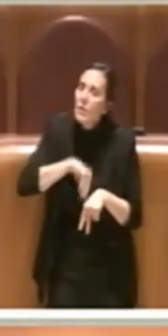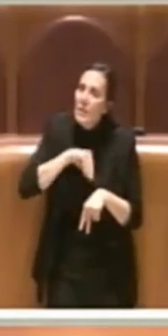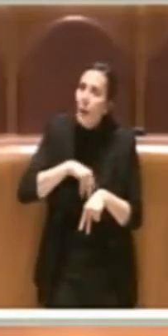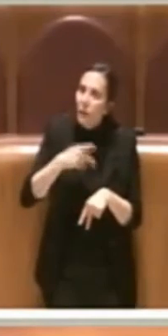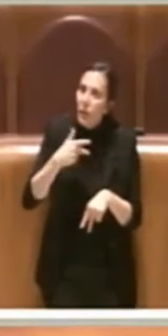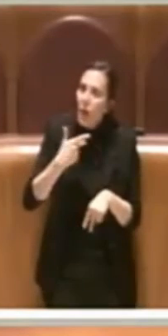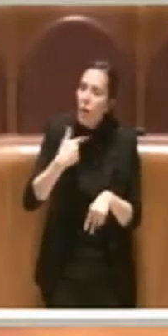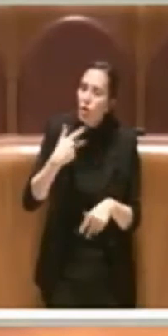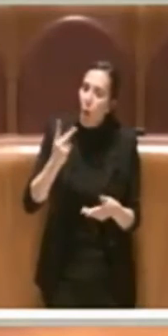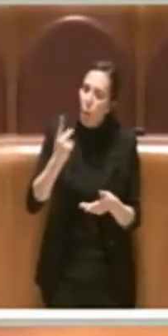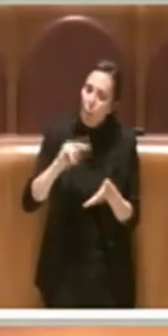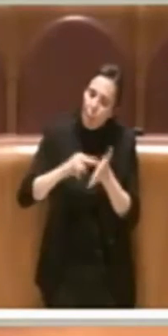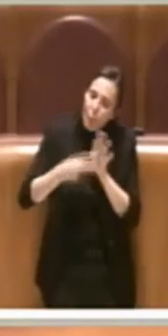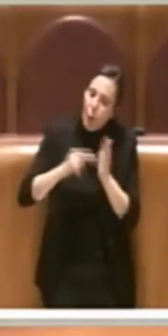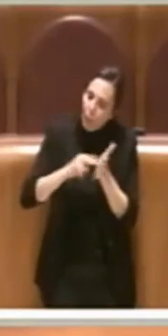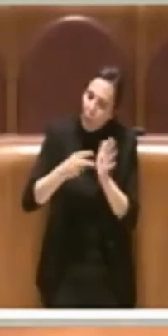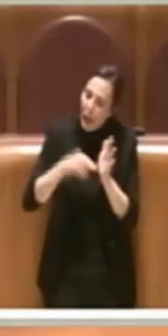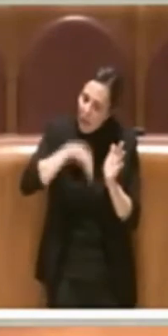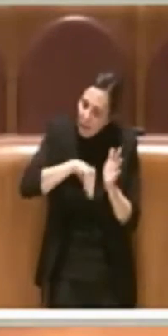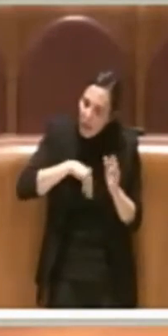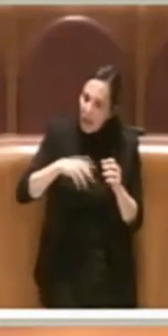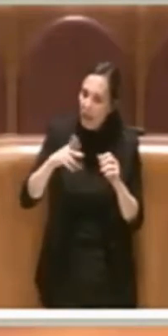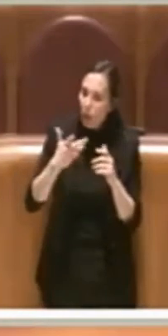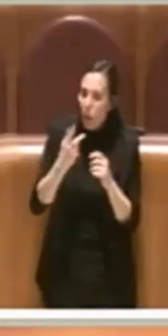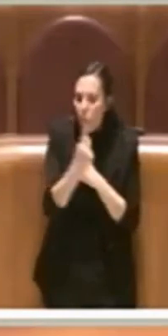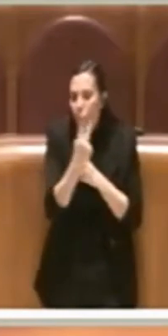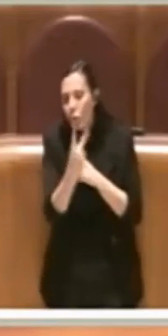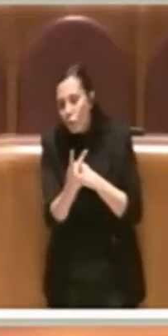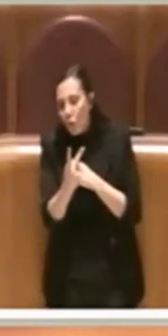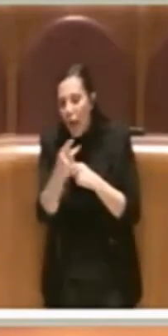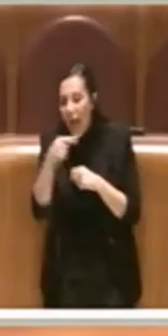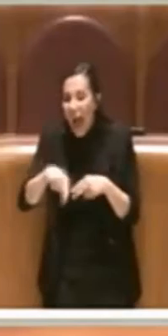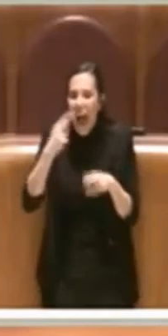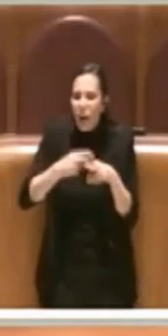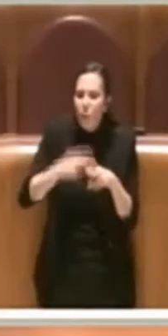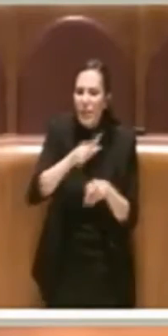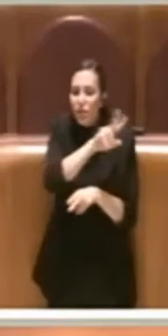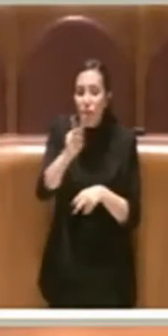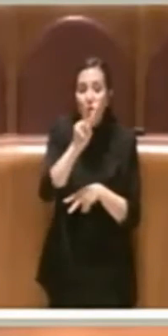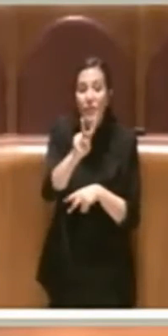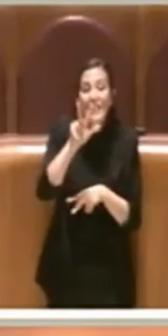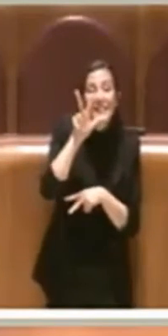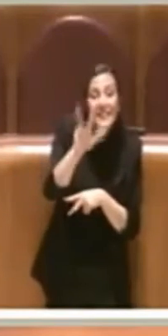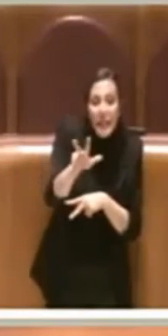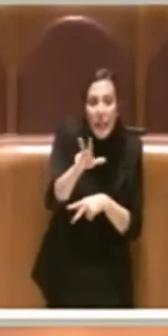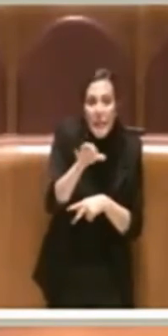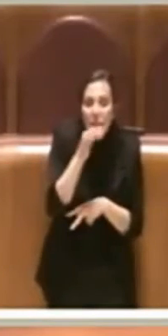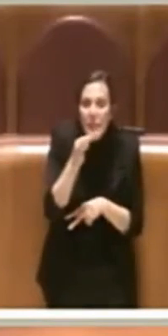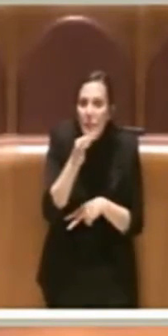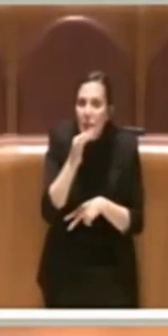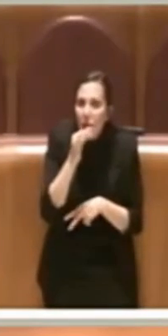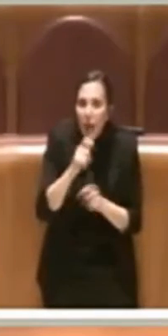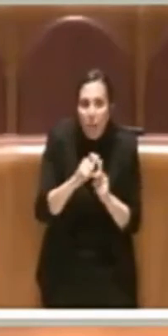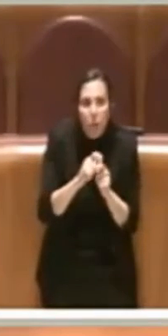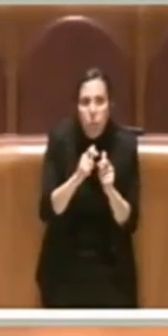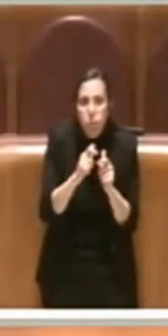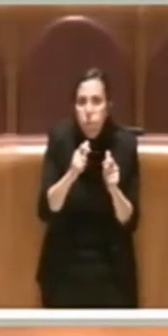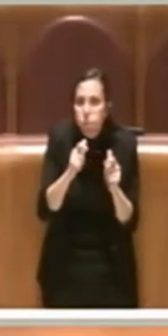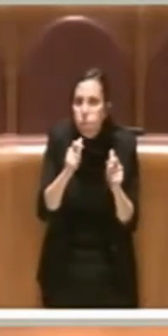andate a vedere i dati delle altre città parliamo di 1, 2, 10 casi, a Roma ne abbiamo 323, c'è un sommerso